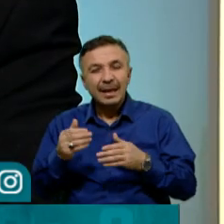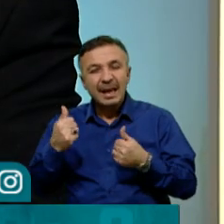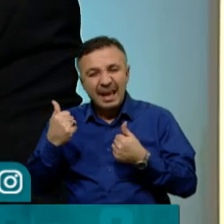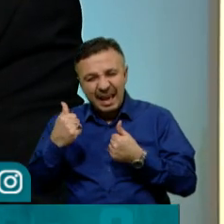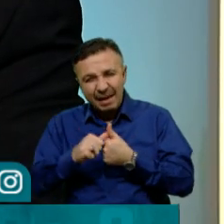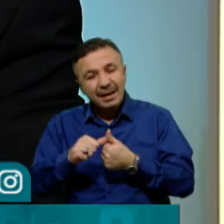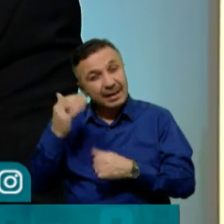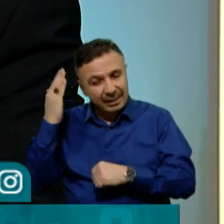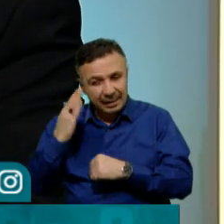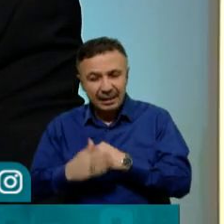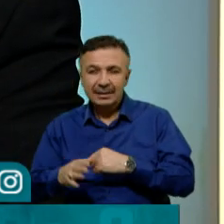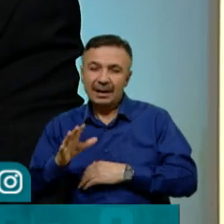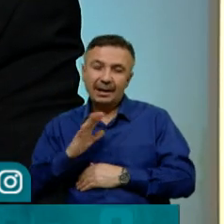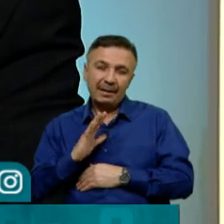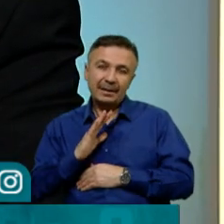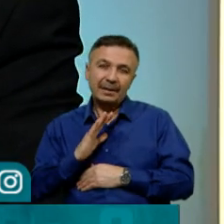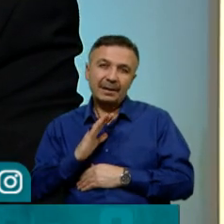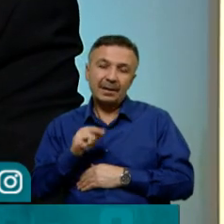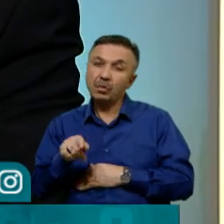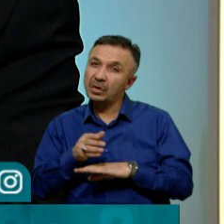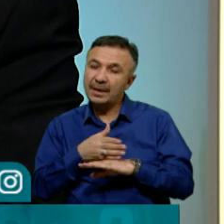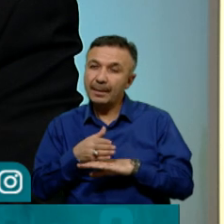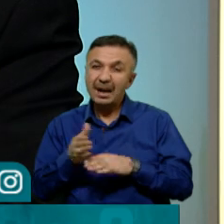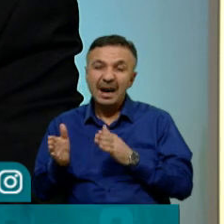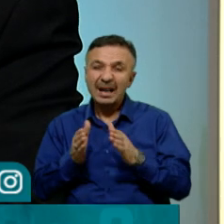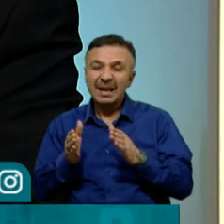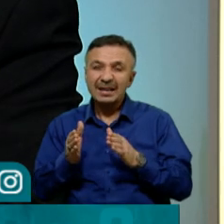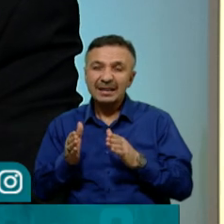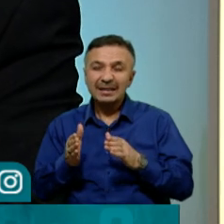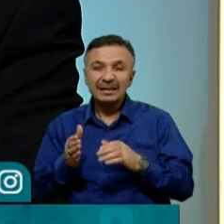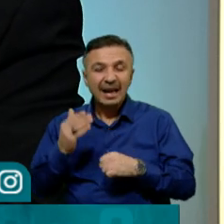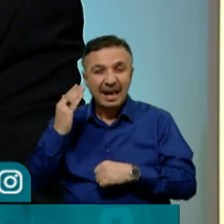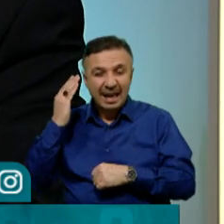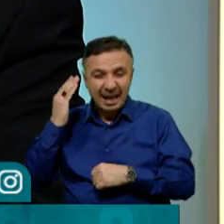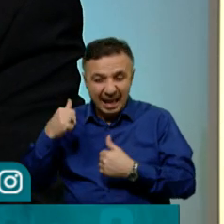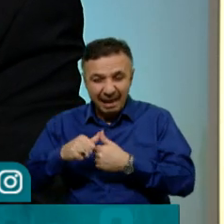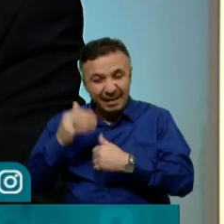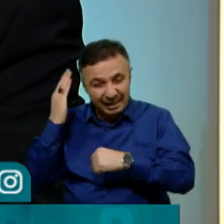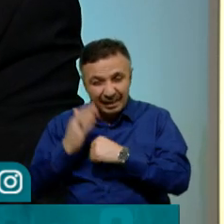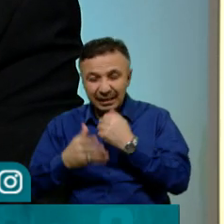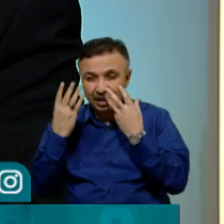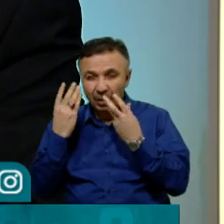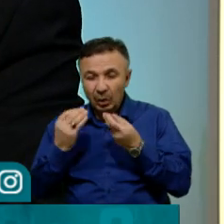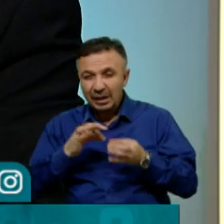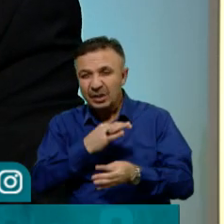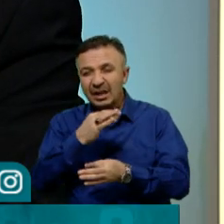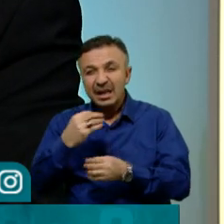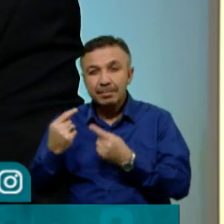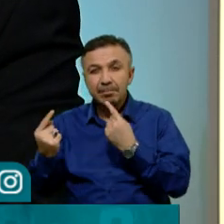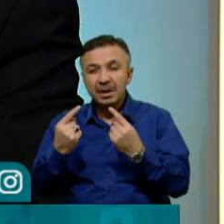yasağı vardır Bu sebeple aralarında ebedi bir evlilik yasağı bulunan Kişilerin birbirine